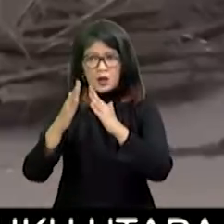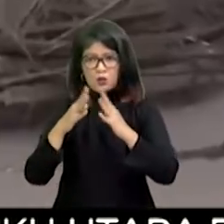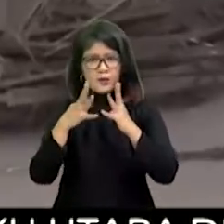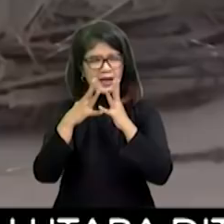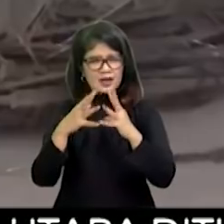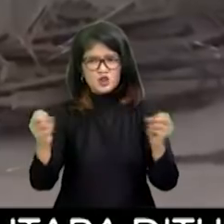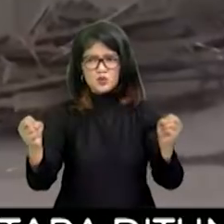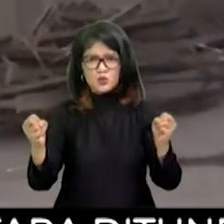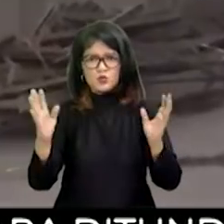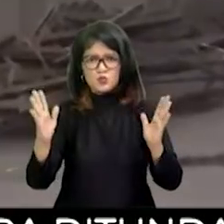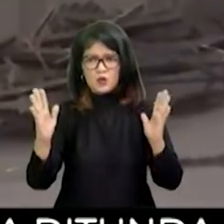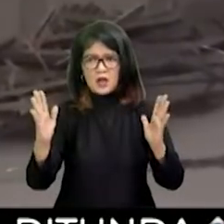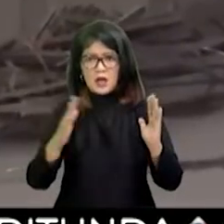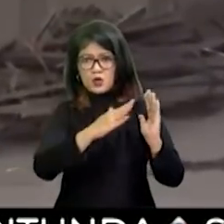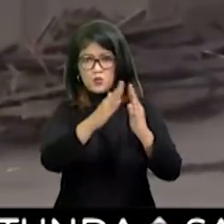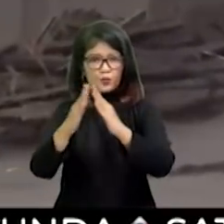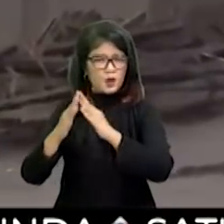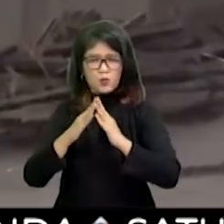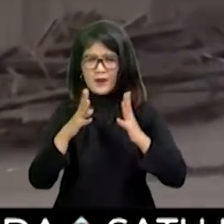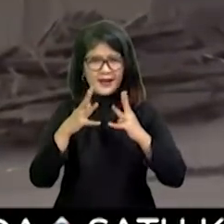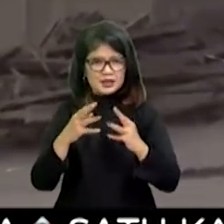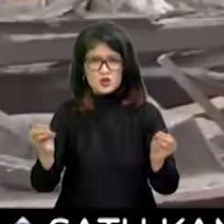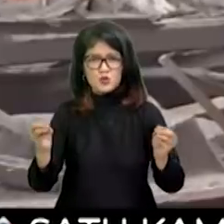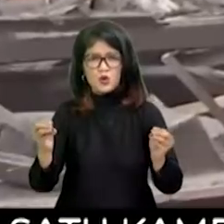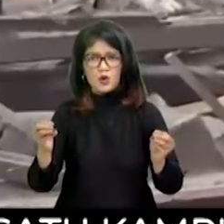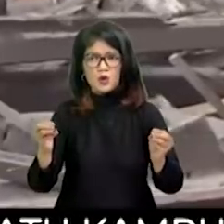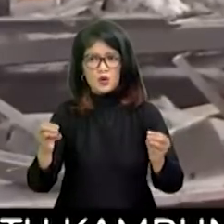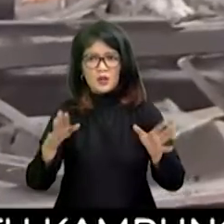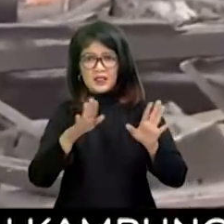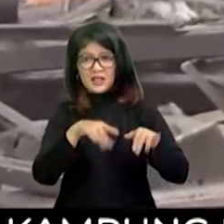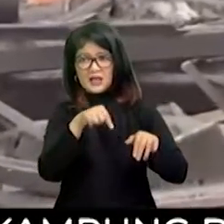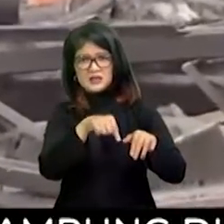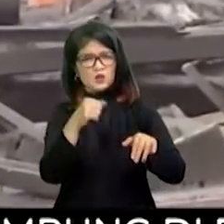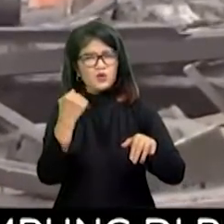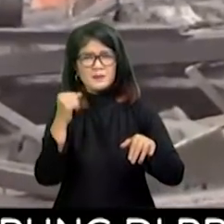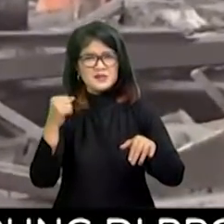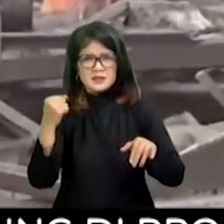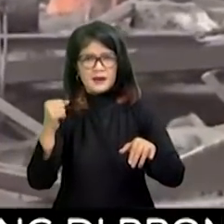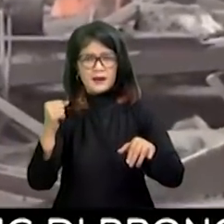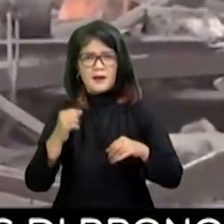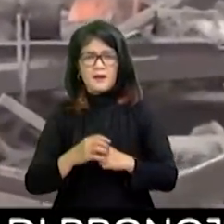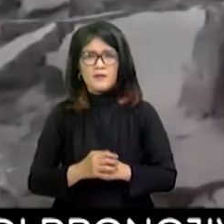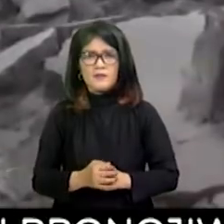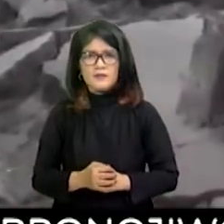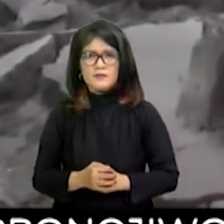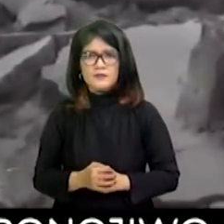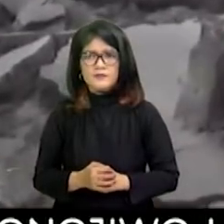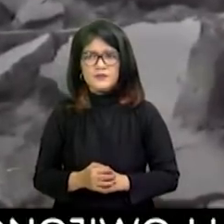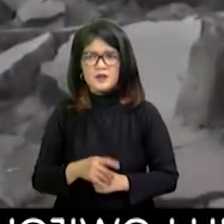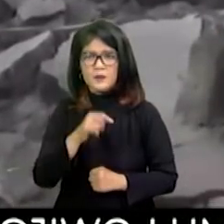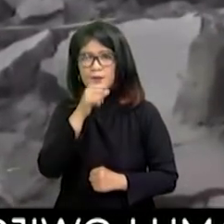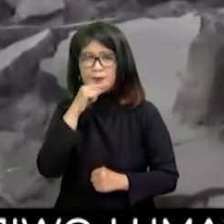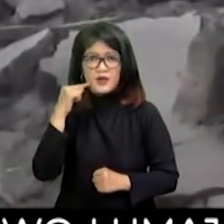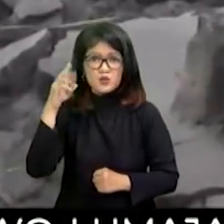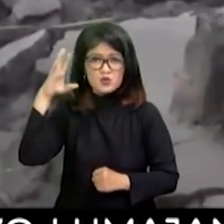Sebagian besar rumah warga hancur dan tidak lagi bisa ditinggali. Minggu sore warga kembali ke rumah mereka